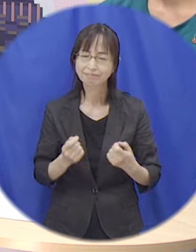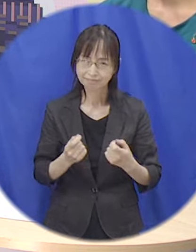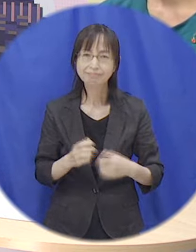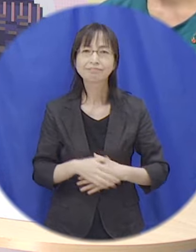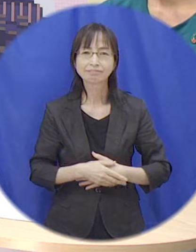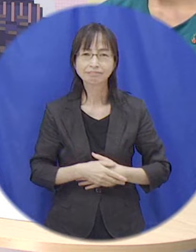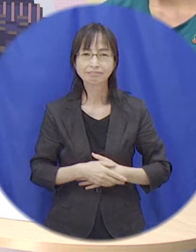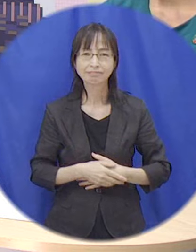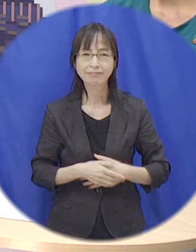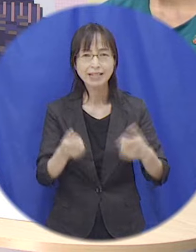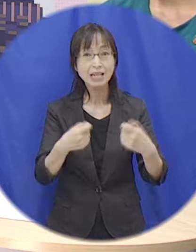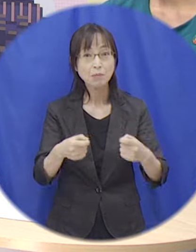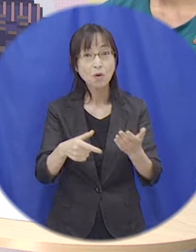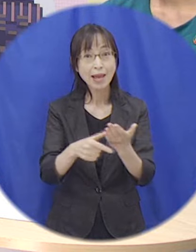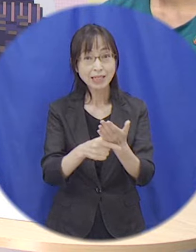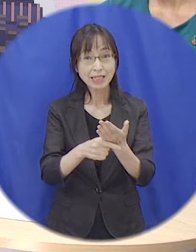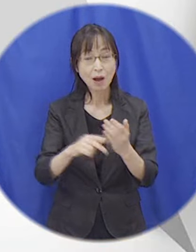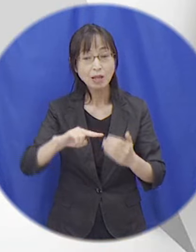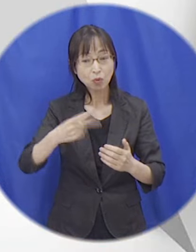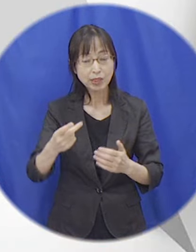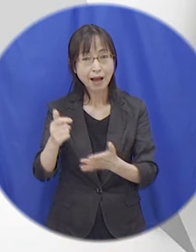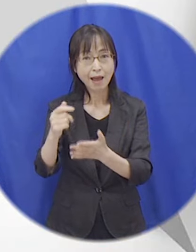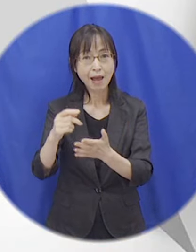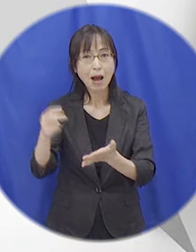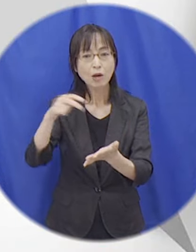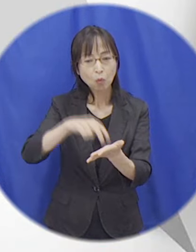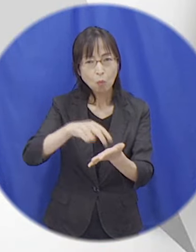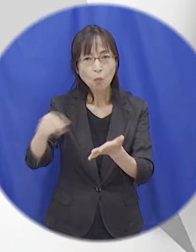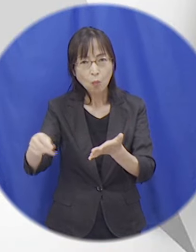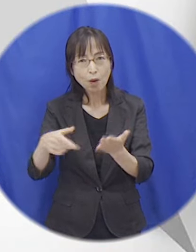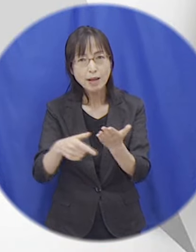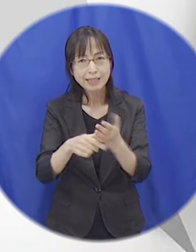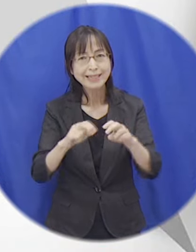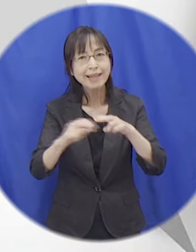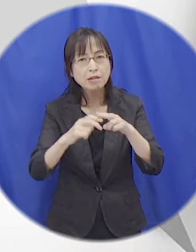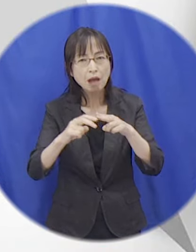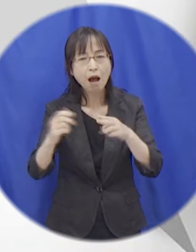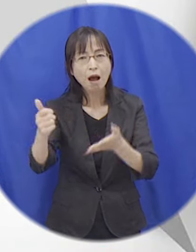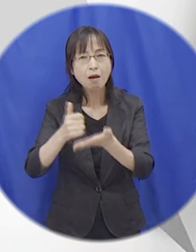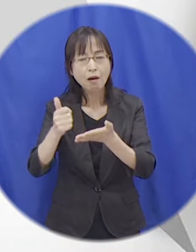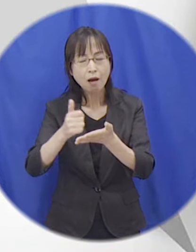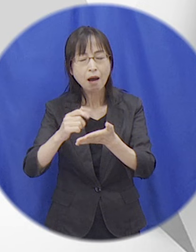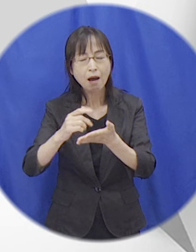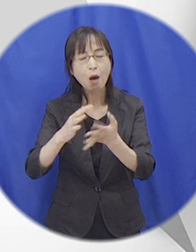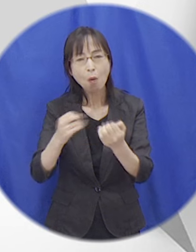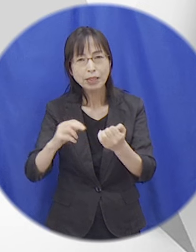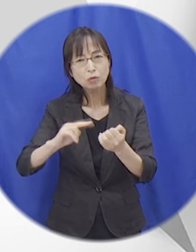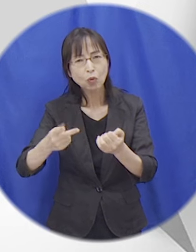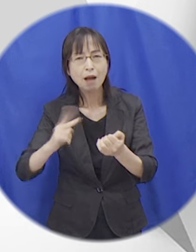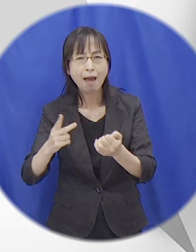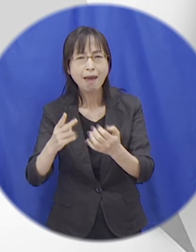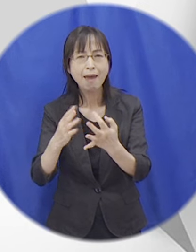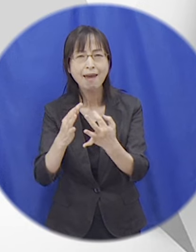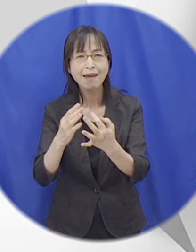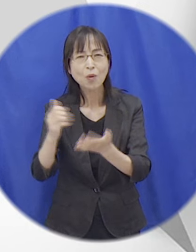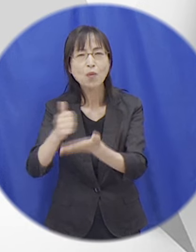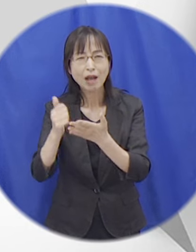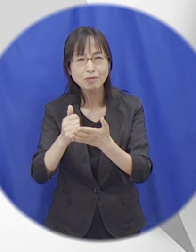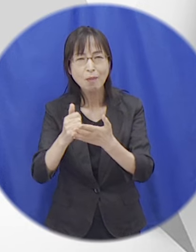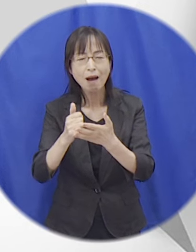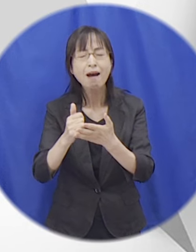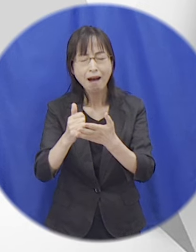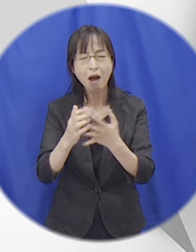ね、池袋駅はかねてより乗降客数というものは、多いものの、多くは乗り換え客で、駅で乗り降りする人というのは4分の1程度